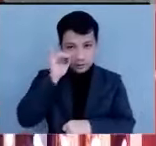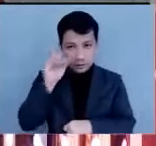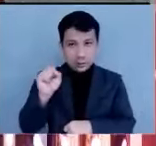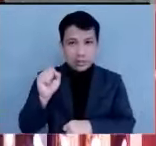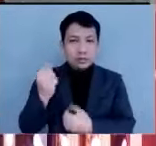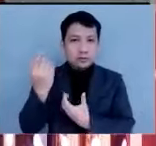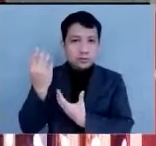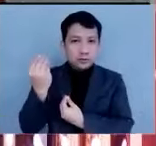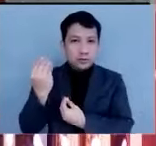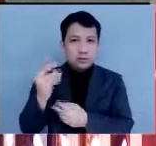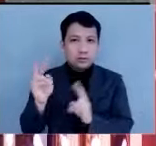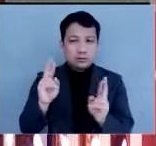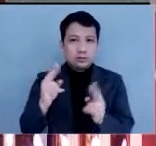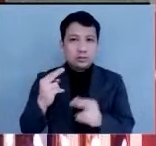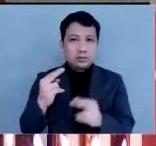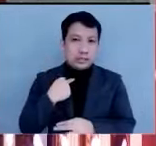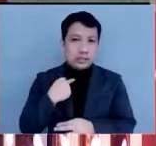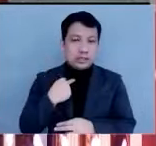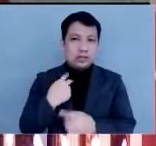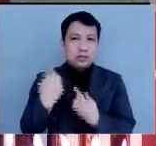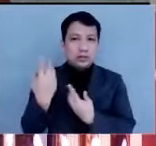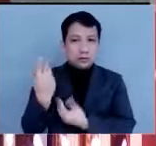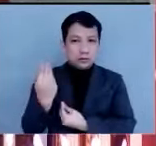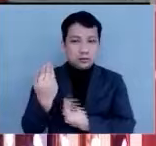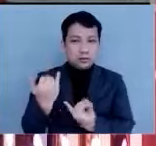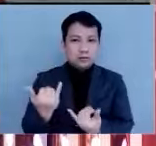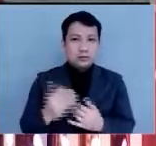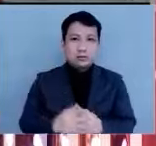na kanina pang stranded. Ian, anong update sa inyo ran?